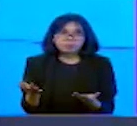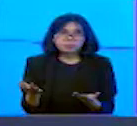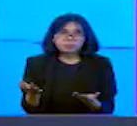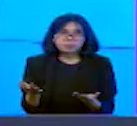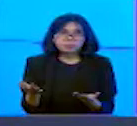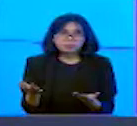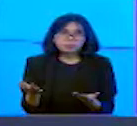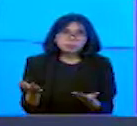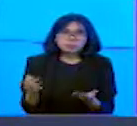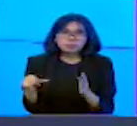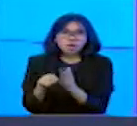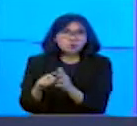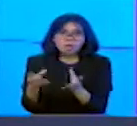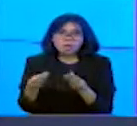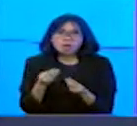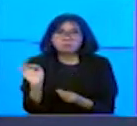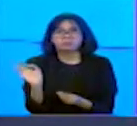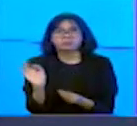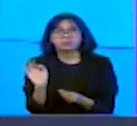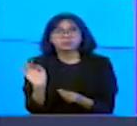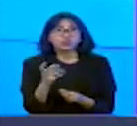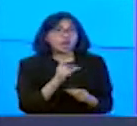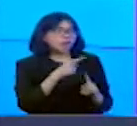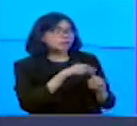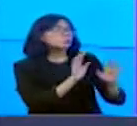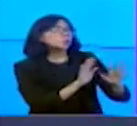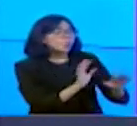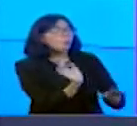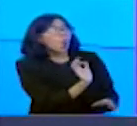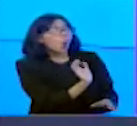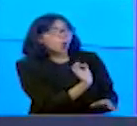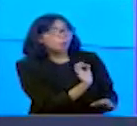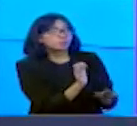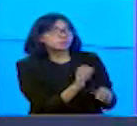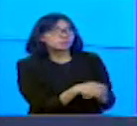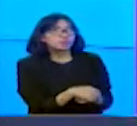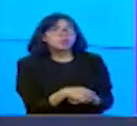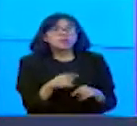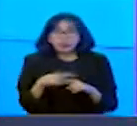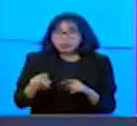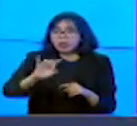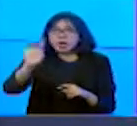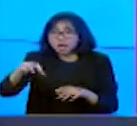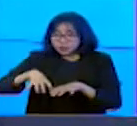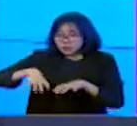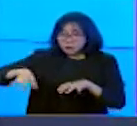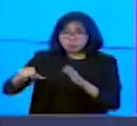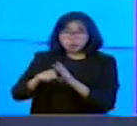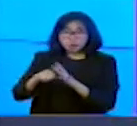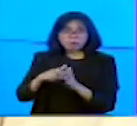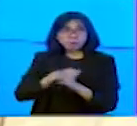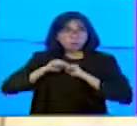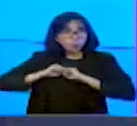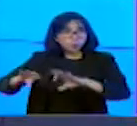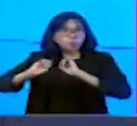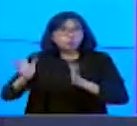dapat bantuan ini. Saya bilang, katanya sih belum, katanya. Cuman bansos itu udah pada dibagi-bagi, nggak tahu gimana apanya ya